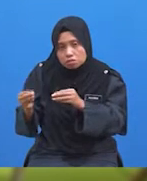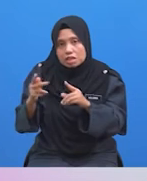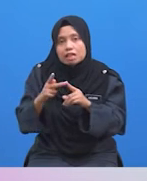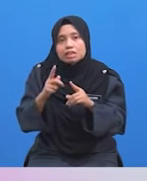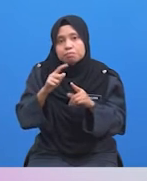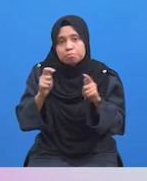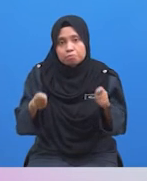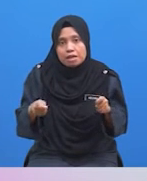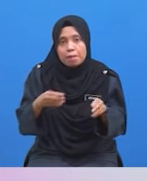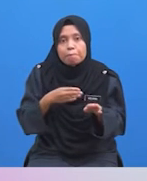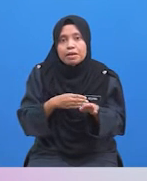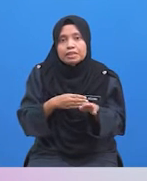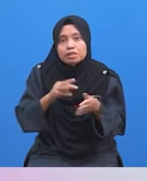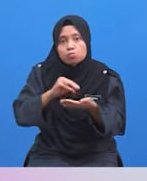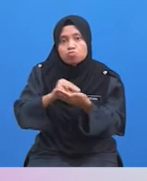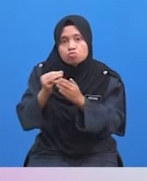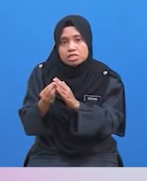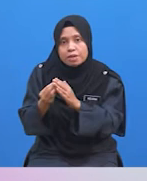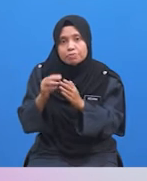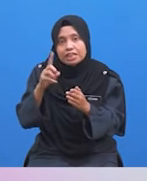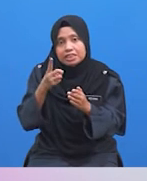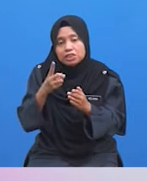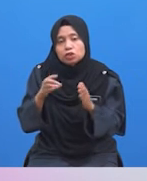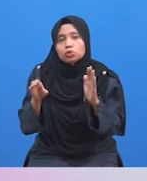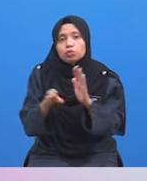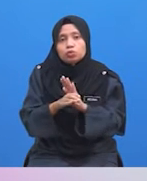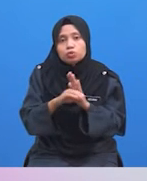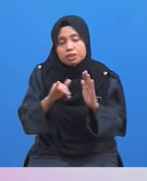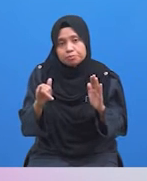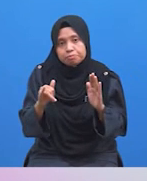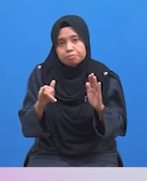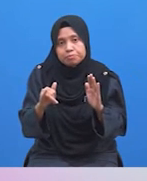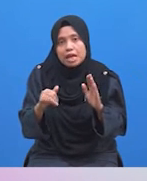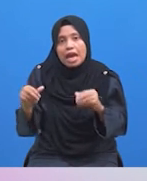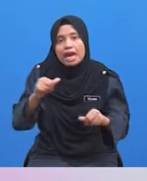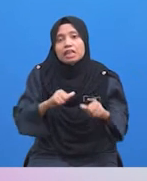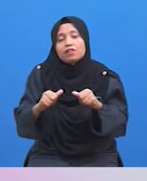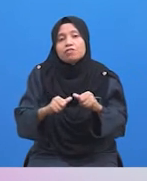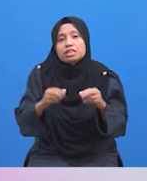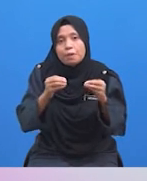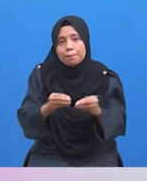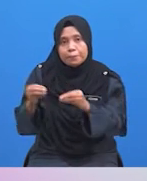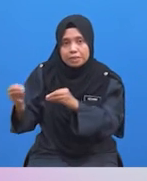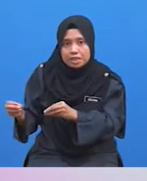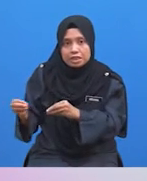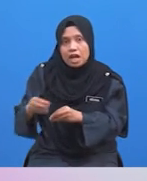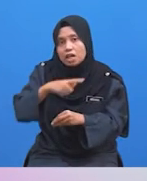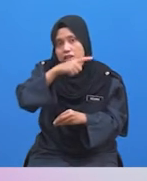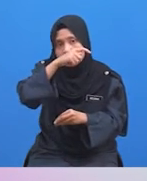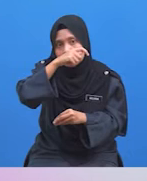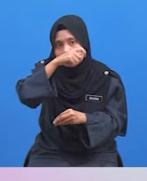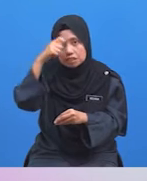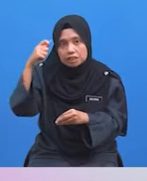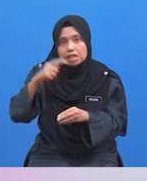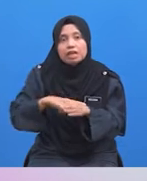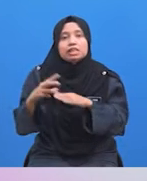tempat pada musim-musim tertentu dalam setahun contoh aktiviti pindah ternak yang dijalankan